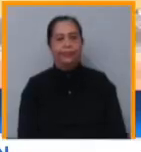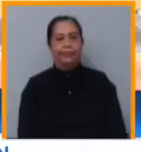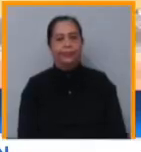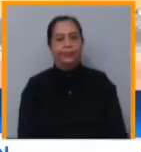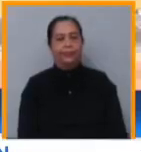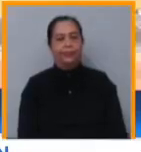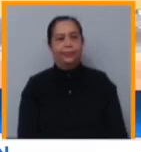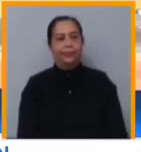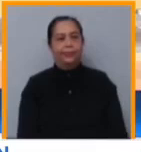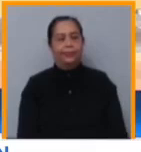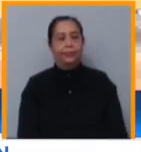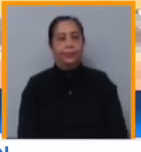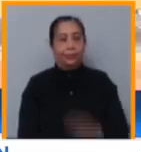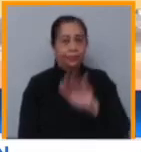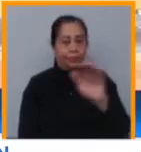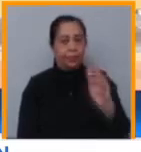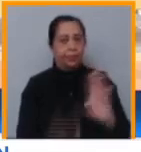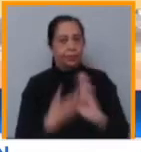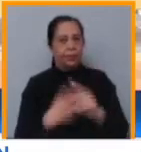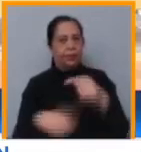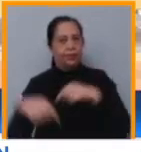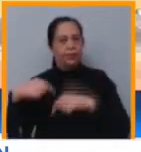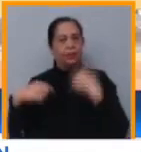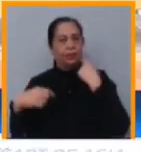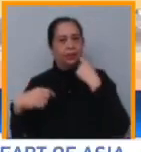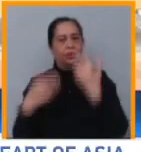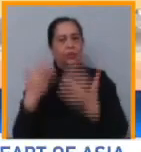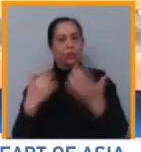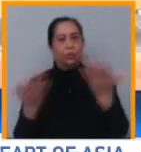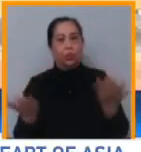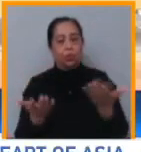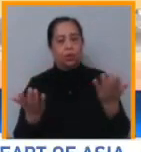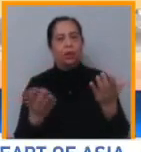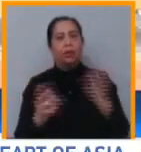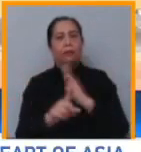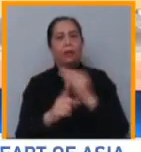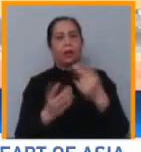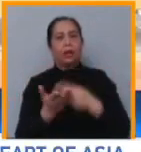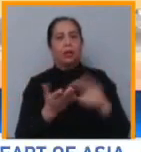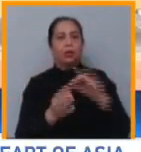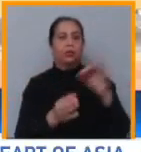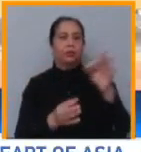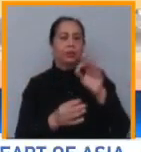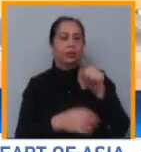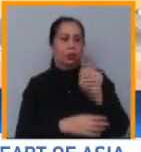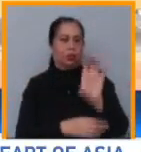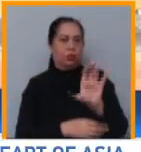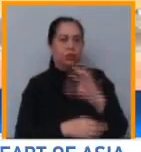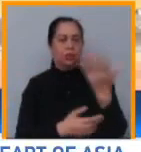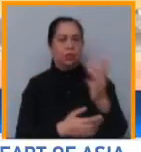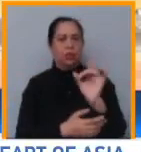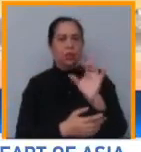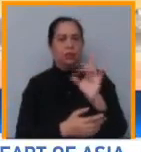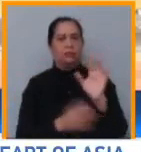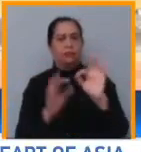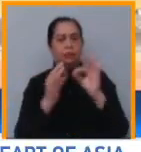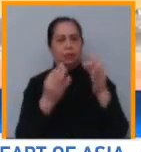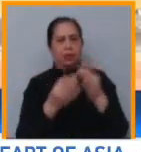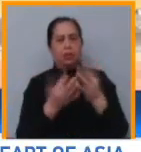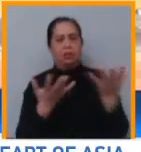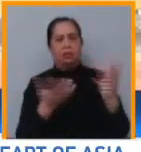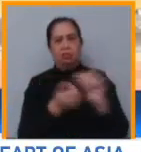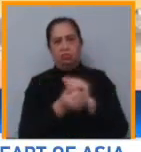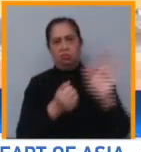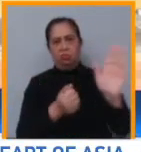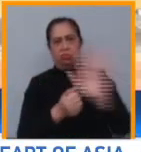Igan, balikan natin ang sunog na naganap sa Barangay Holy Spirit sa Quezon City kagabi, kung saan 18 pamilya ang nawalan po ng tirahan. Isang